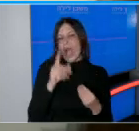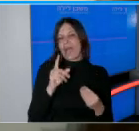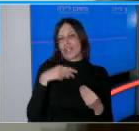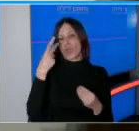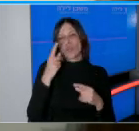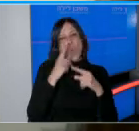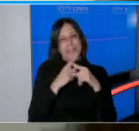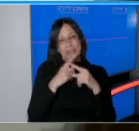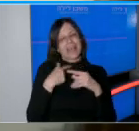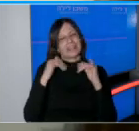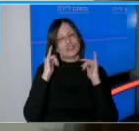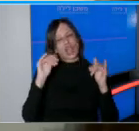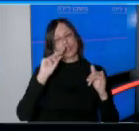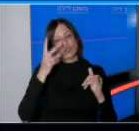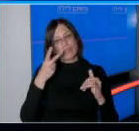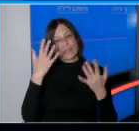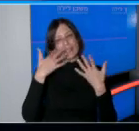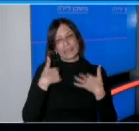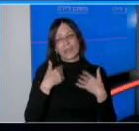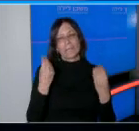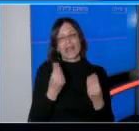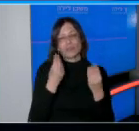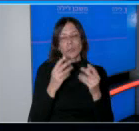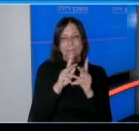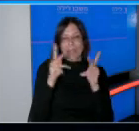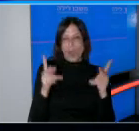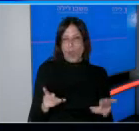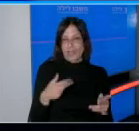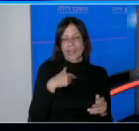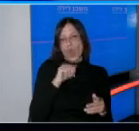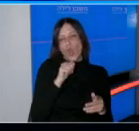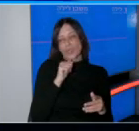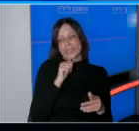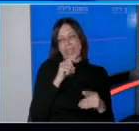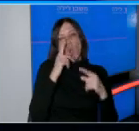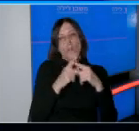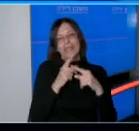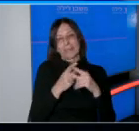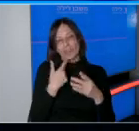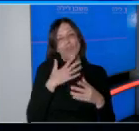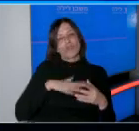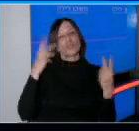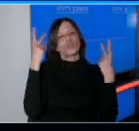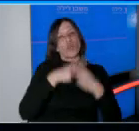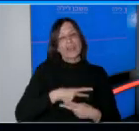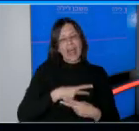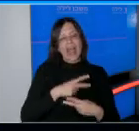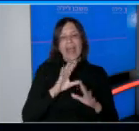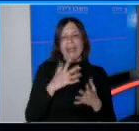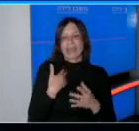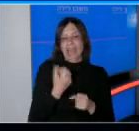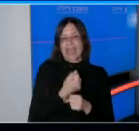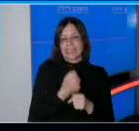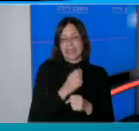אופטימי, הנה אני צועק שוב, תני לי איזשהו סוג של פתרון. אני לא רוצה אופטימיות, אני רוצה את תובנה, איך אני יכול לגרום לאנשים